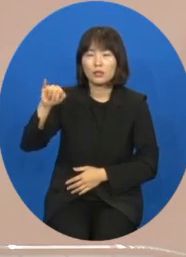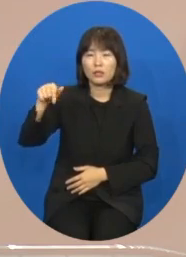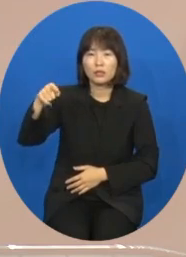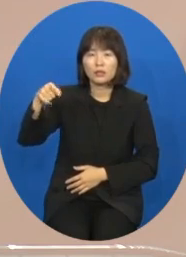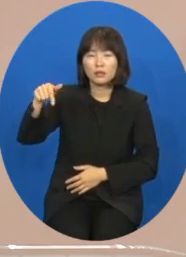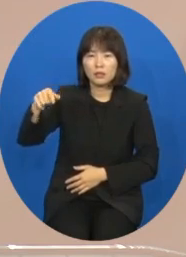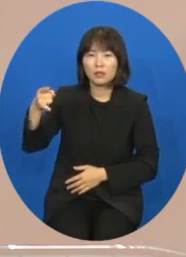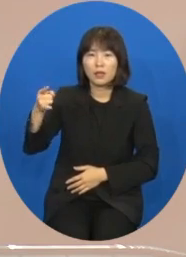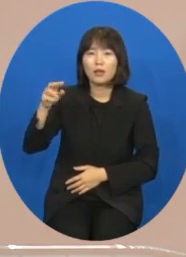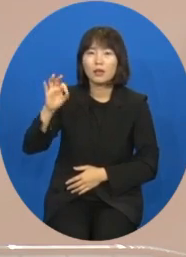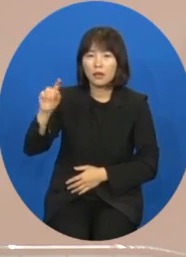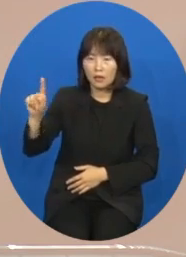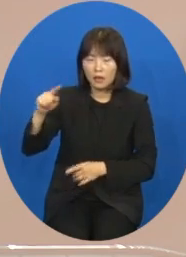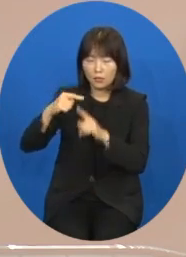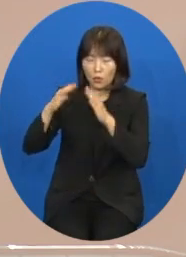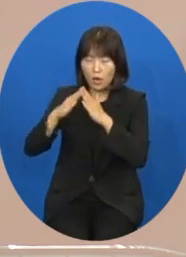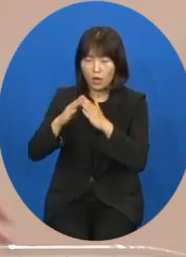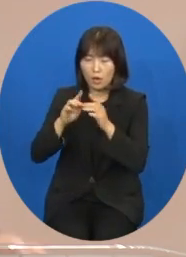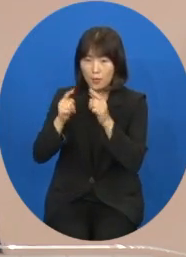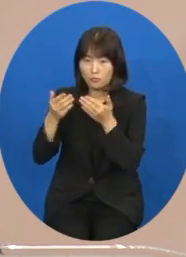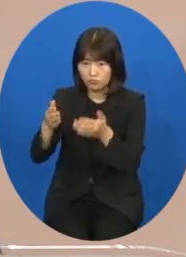하신 말씀이 있어요.